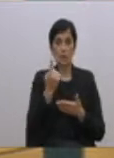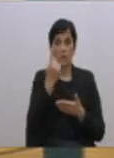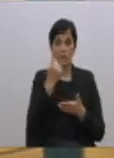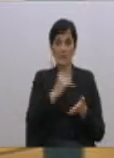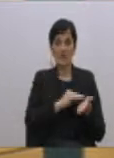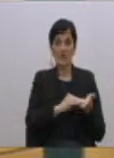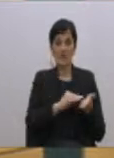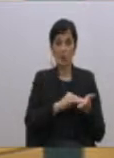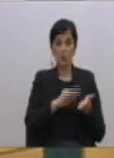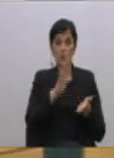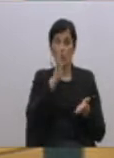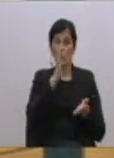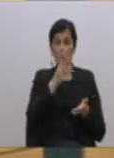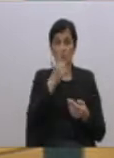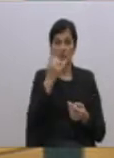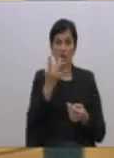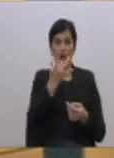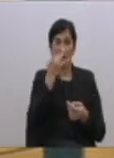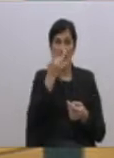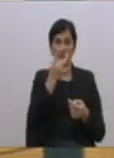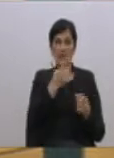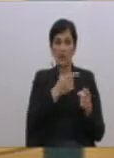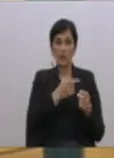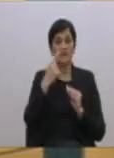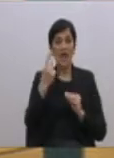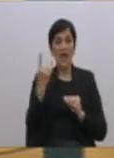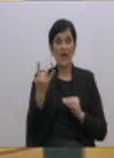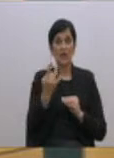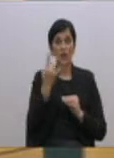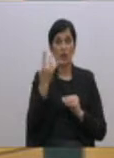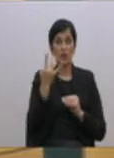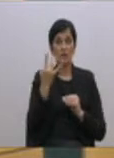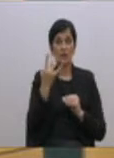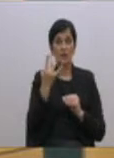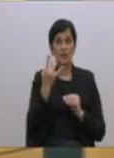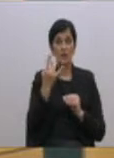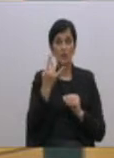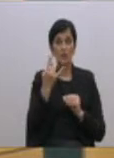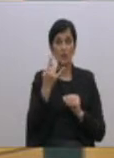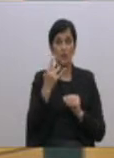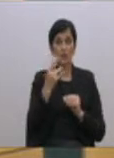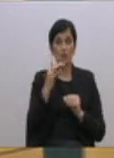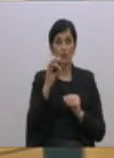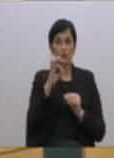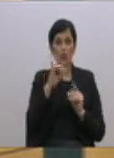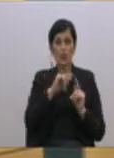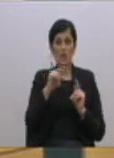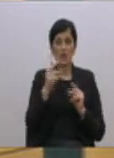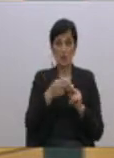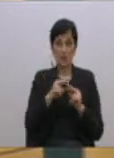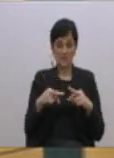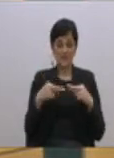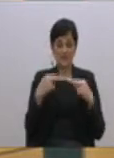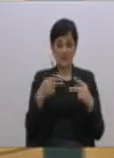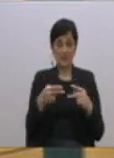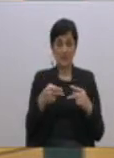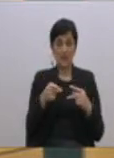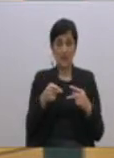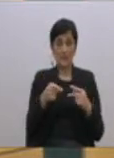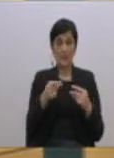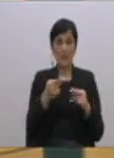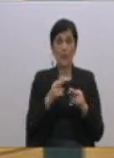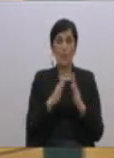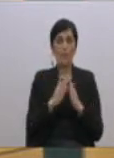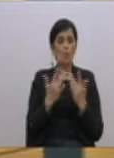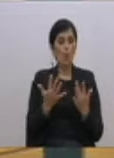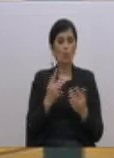რედაქციით 5 წელიწადში ერთხელ ხრახლონიანი იარაღის, ხოლო 10 წელიწადში გლულულიანი იარაღის წარმოდგენილი ცვლილების თანახმად